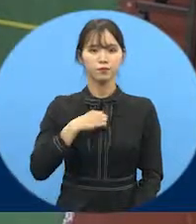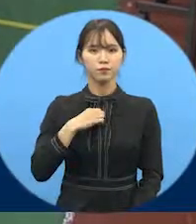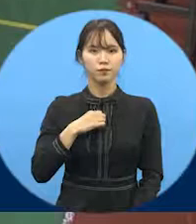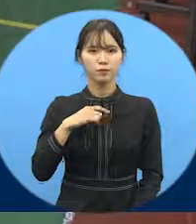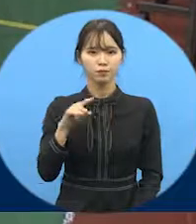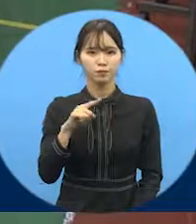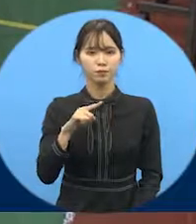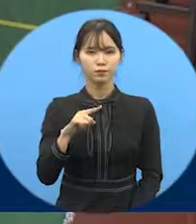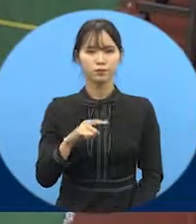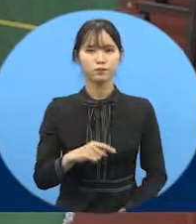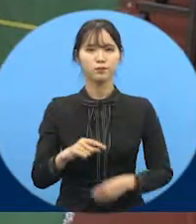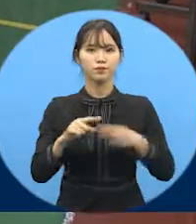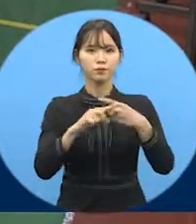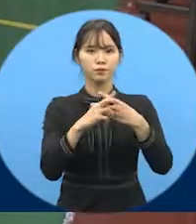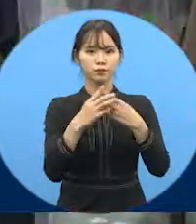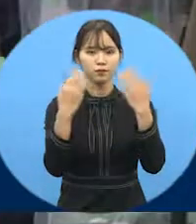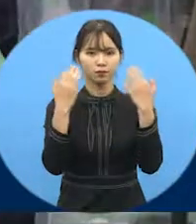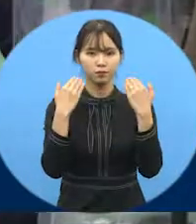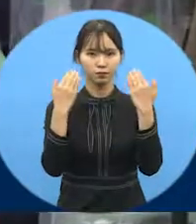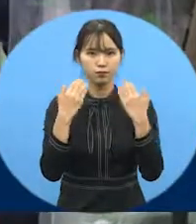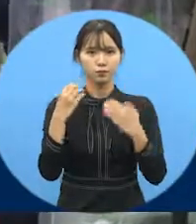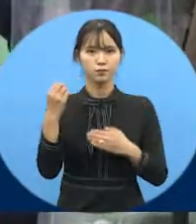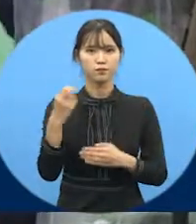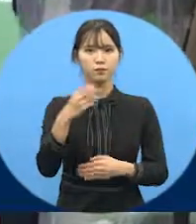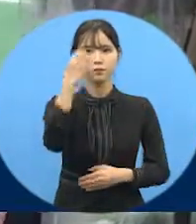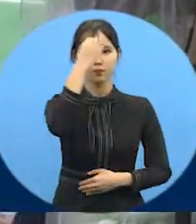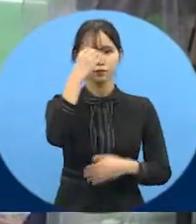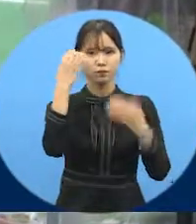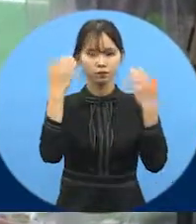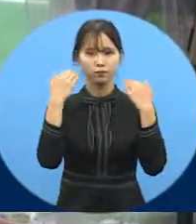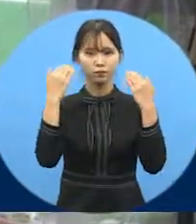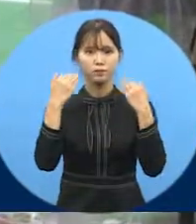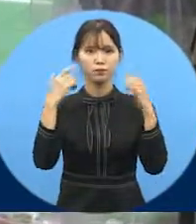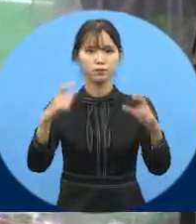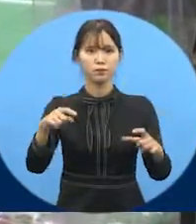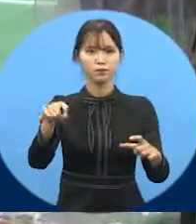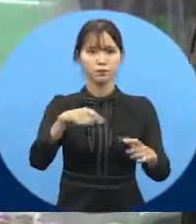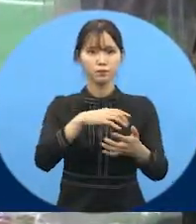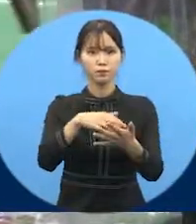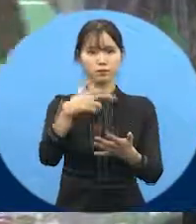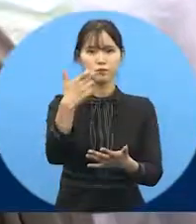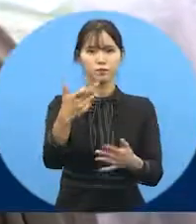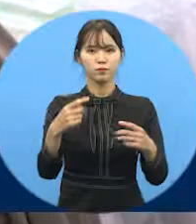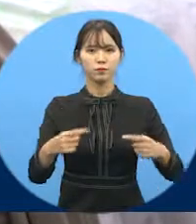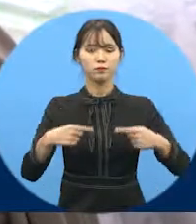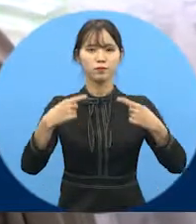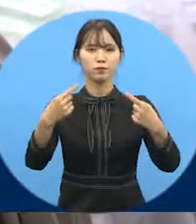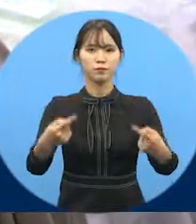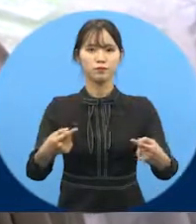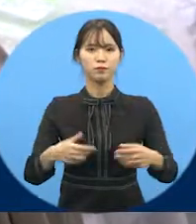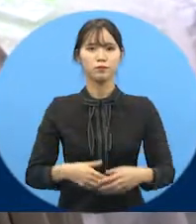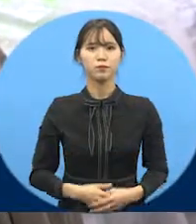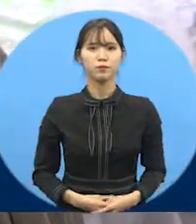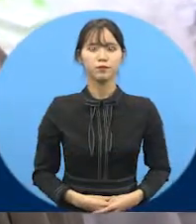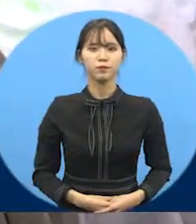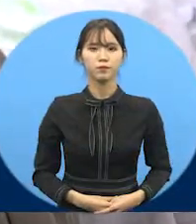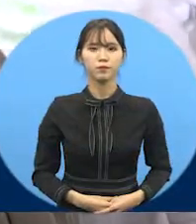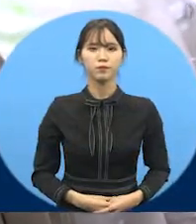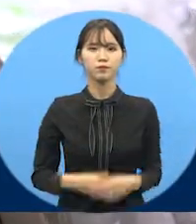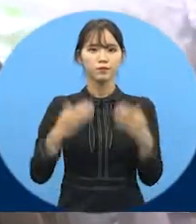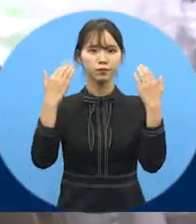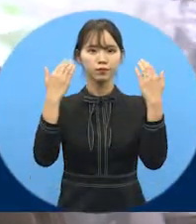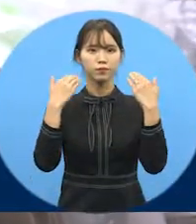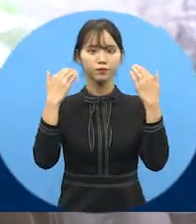교복 나눔 장터 에는 경 이어 중 동대문 중 동 대부 고든 지역 내 중 고등학교 17 꼬시 참여합니다